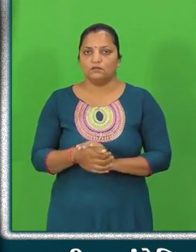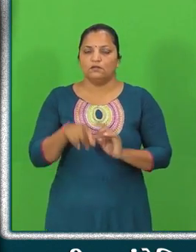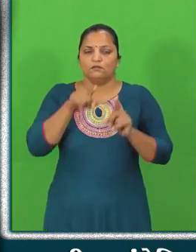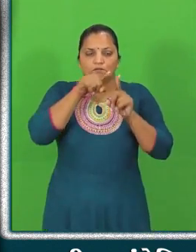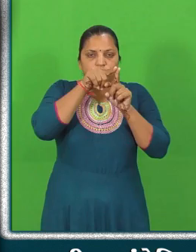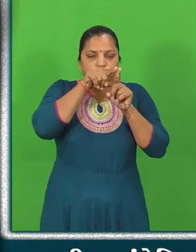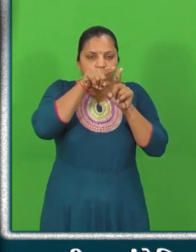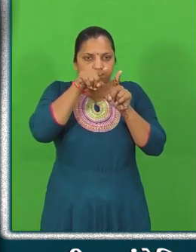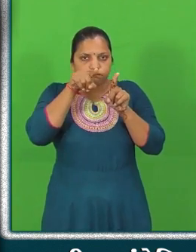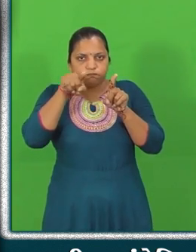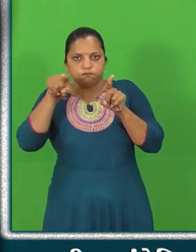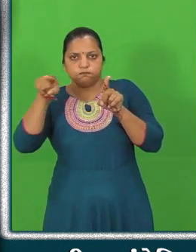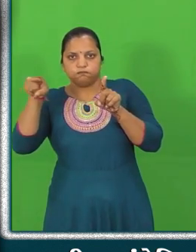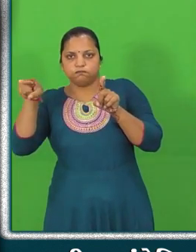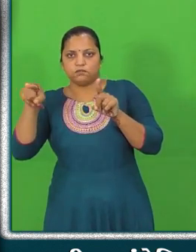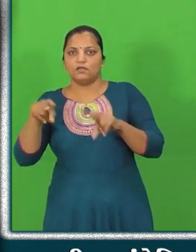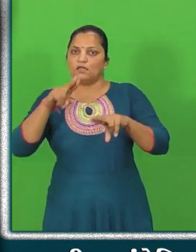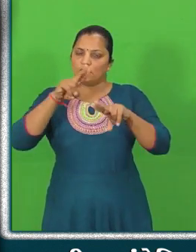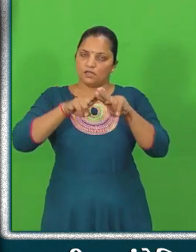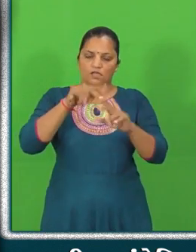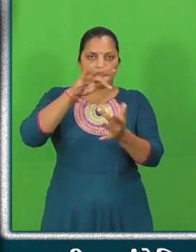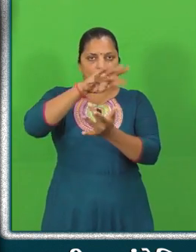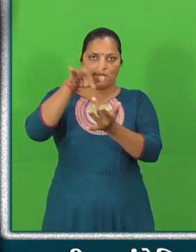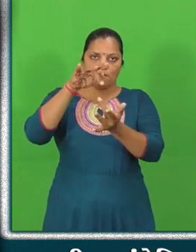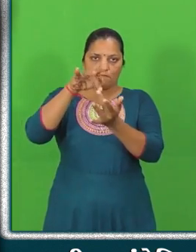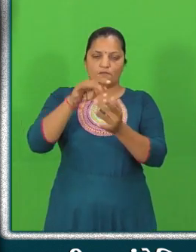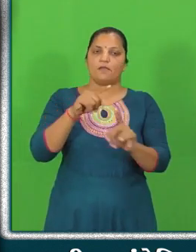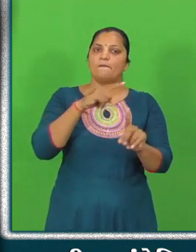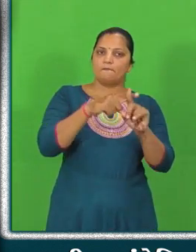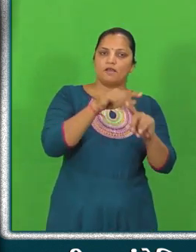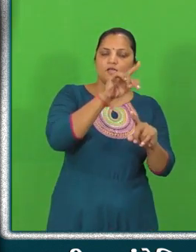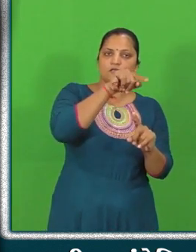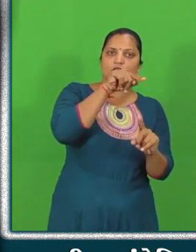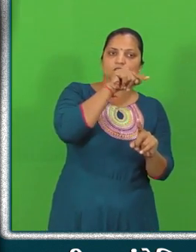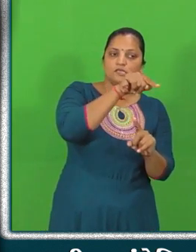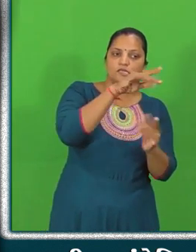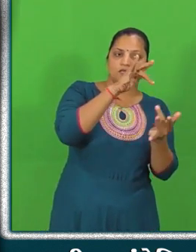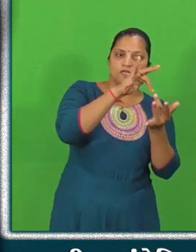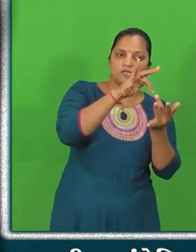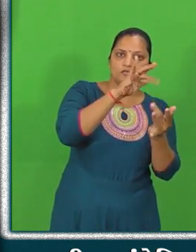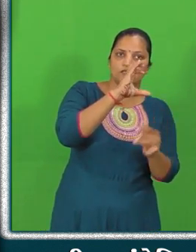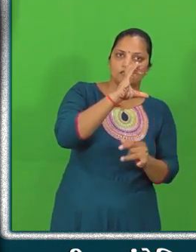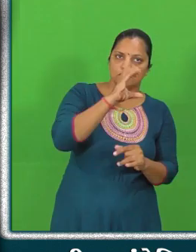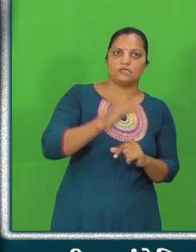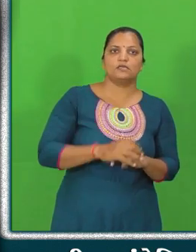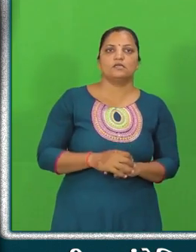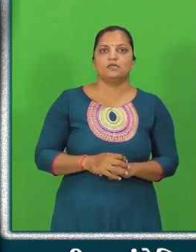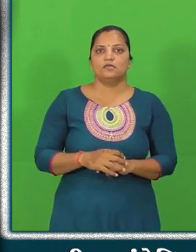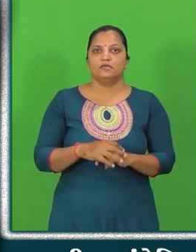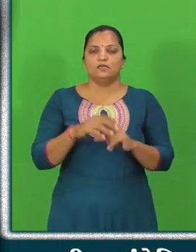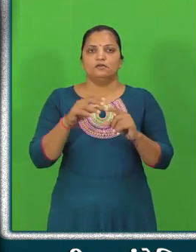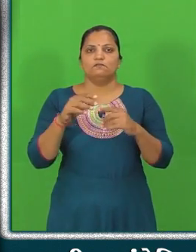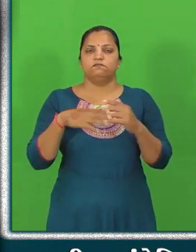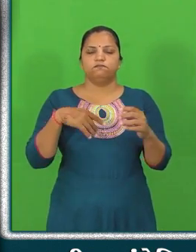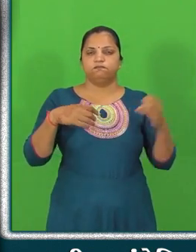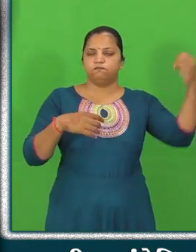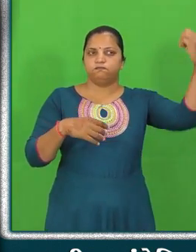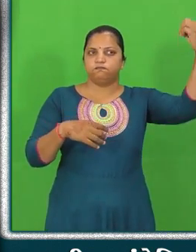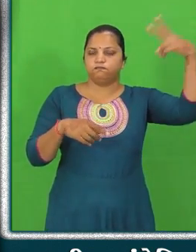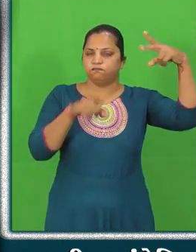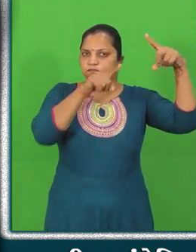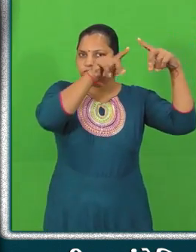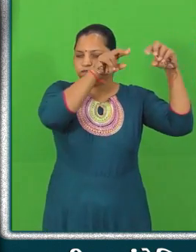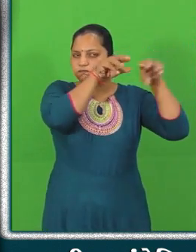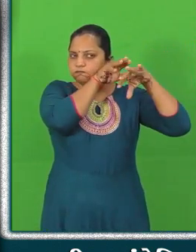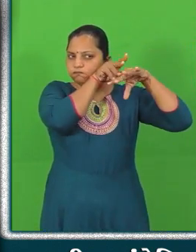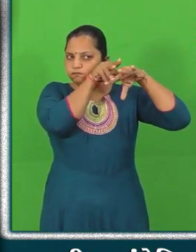આ અંતરગોળ અરીસા ઉપર અહીંયા એફ છે, અહીંયા સી છે, અનંત અંતરેથી આવતા પ્રકાશના કિરણો, ચાહે એક પ્રકાશનું કિરણ